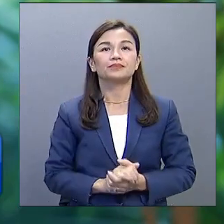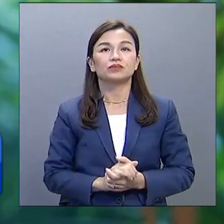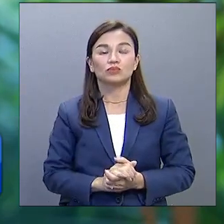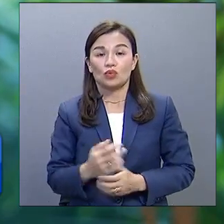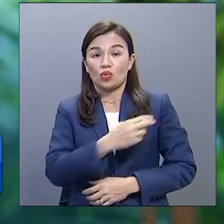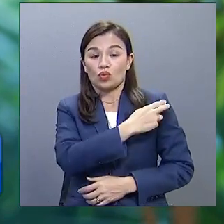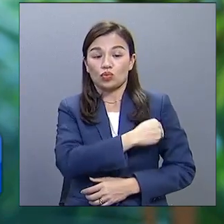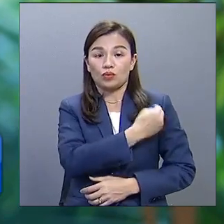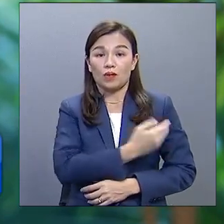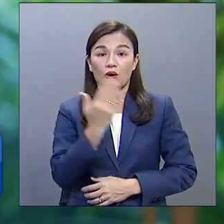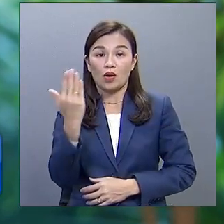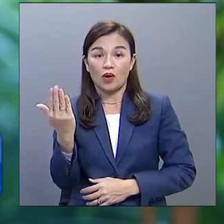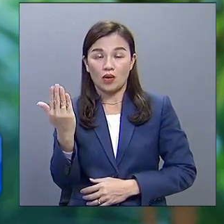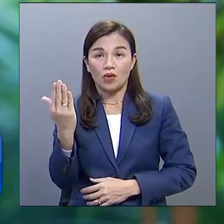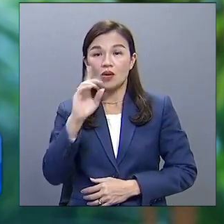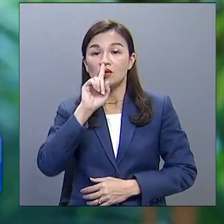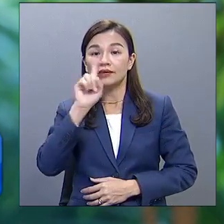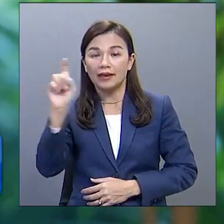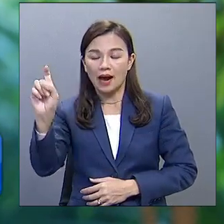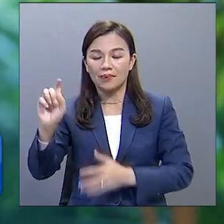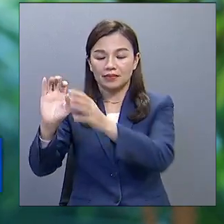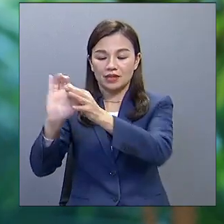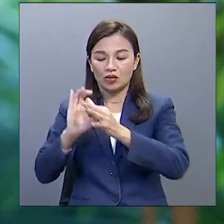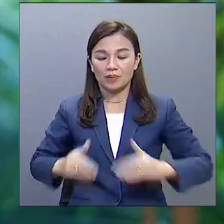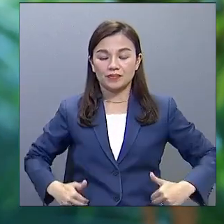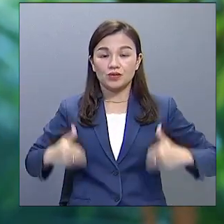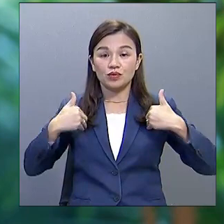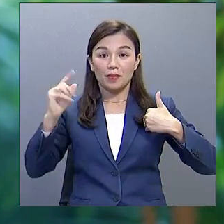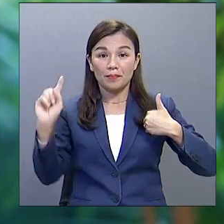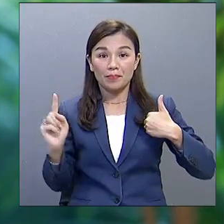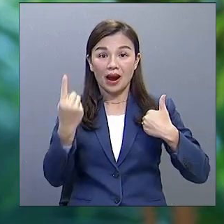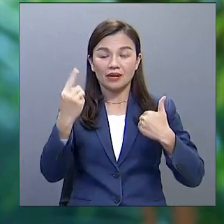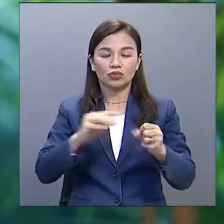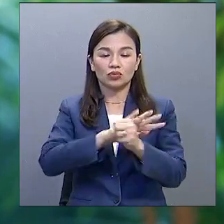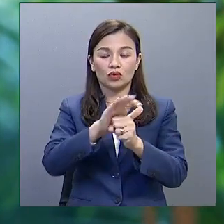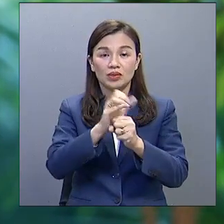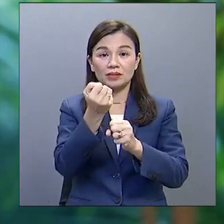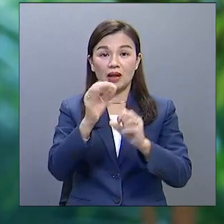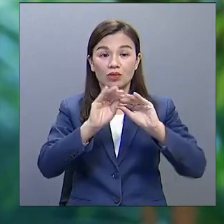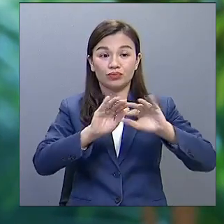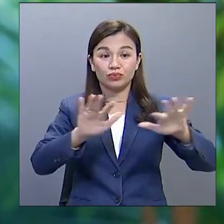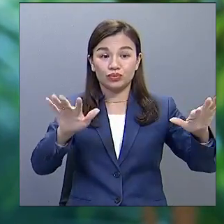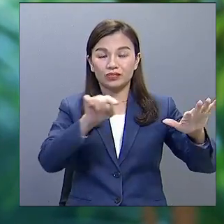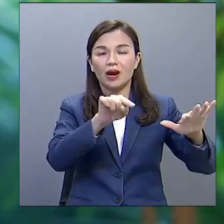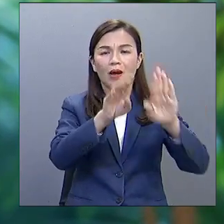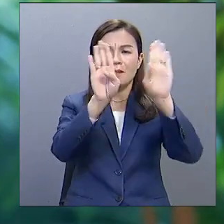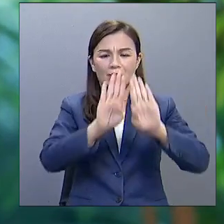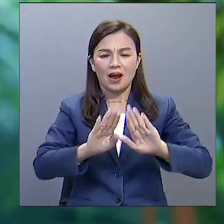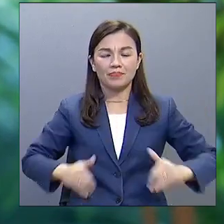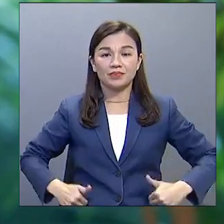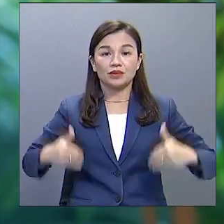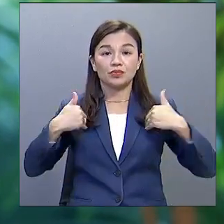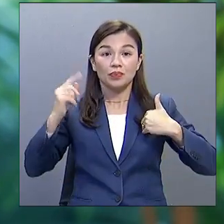ะเราเคยได้ยินวิถีชีวิตใหม่มาแล้วในช่วงที่มีการแพร่ระบาดของโควิด-19แต่ว่าอยากจะมีวิถี